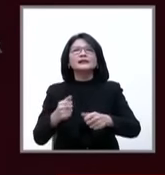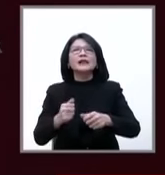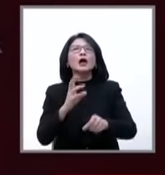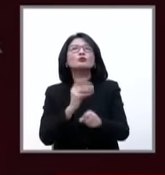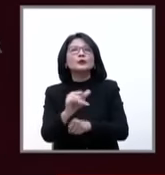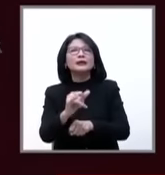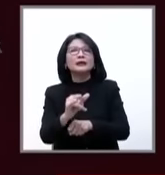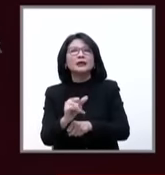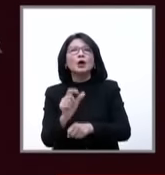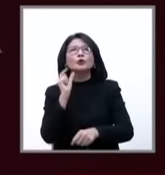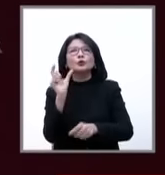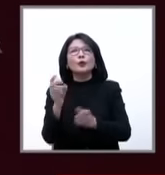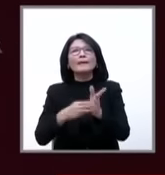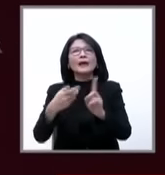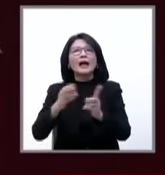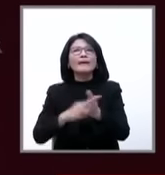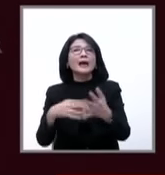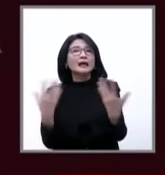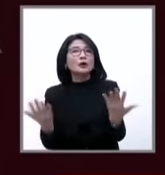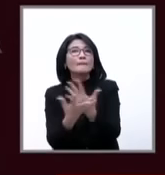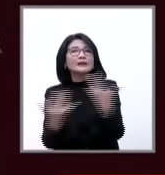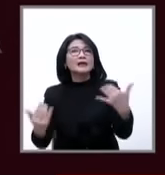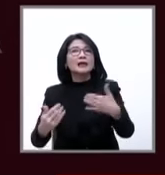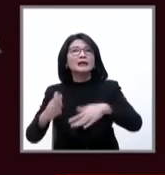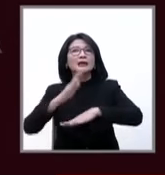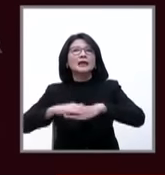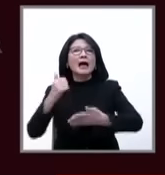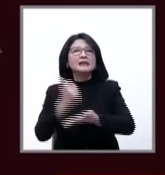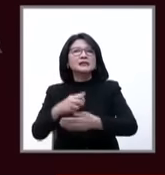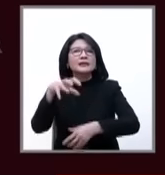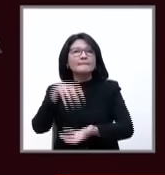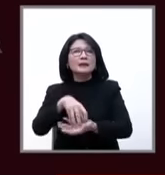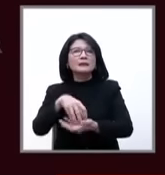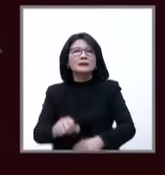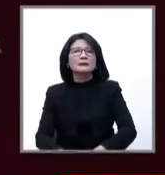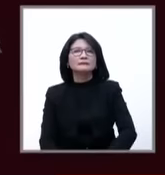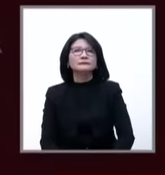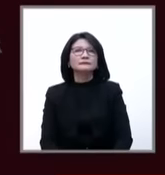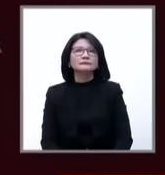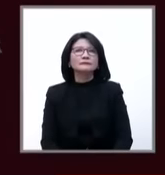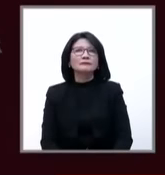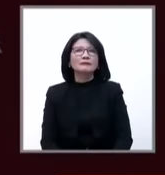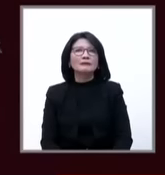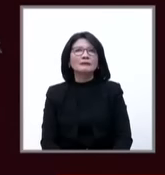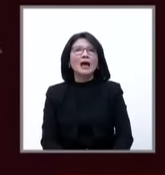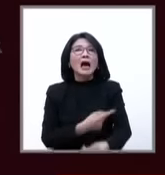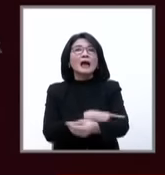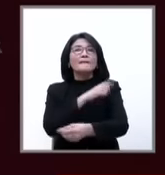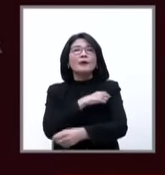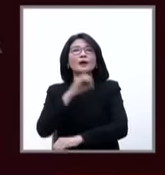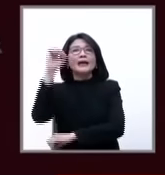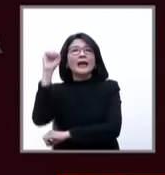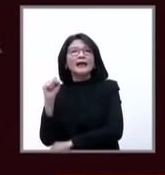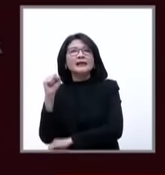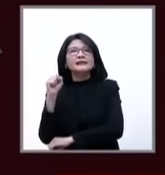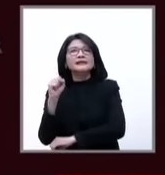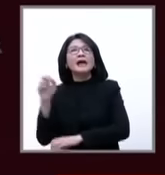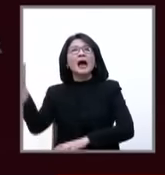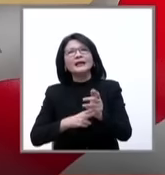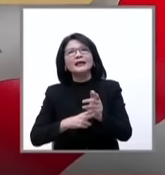mestinya mendapatkan preferensi kebijakan, alternatif kebijakan yang dipersandingkan sehingga